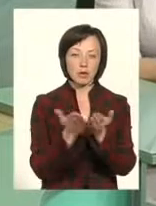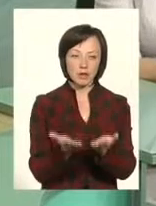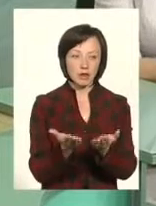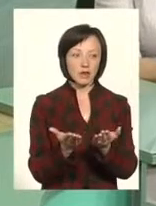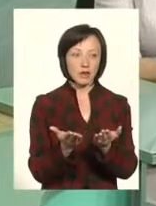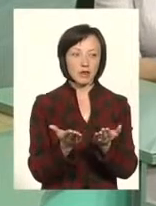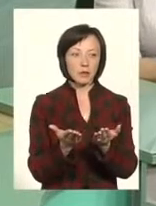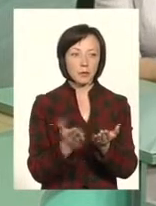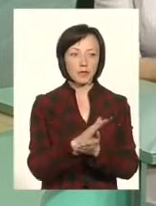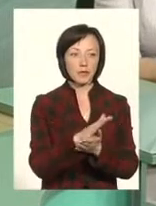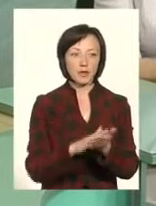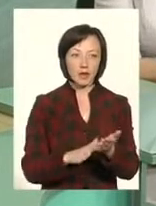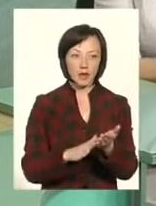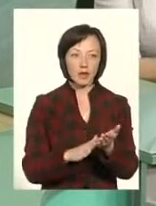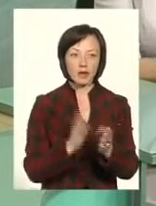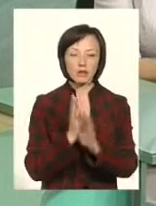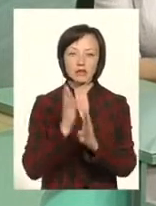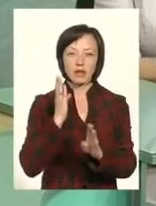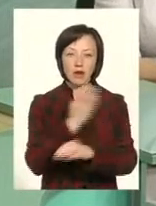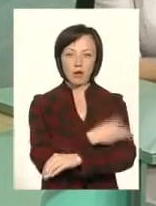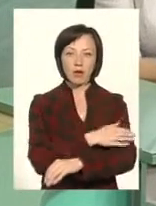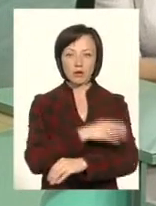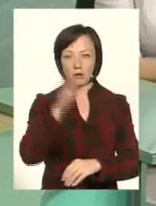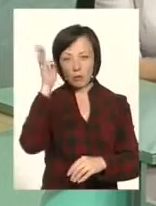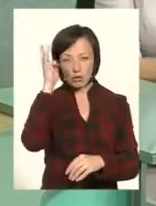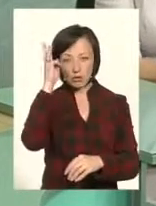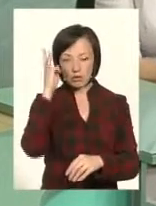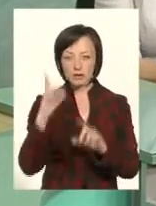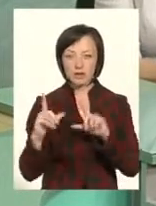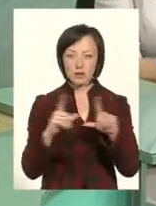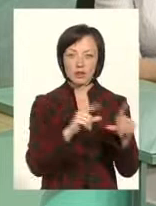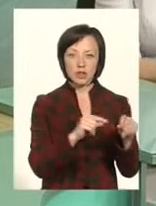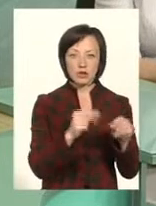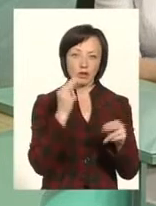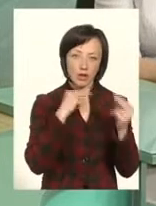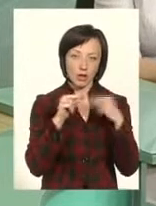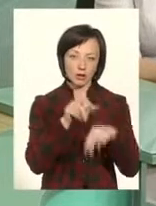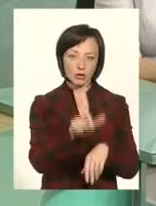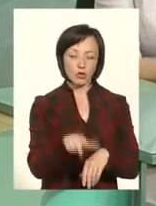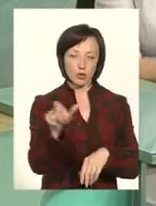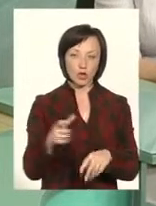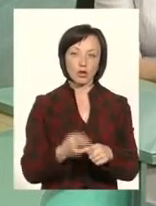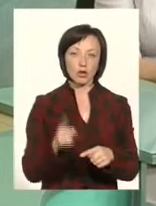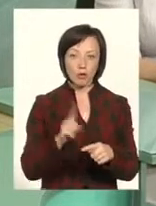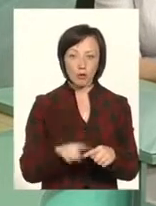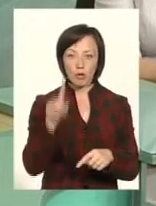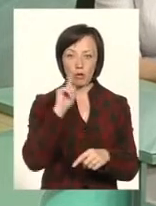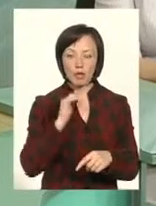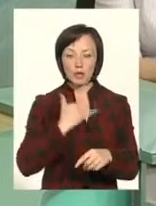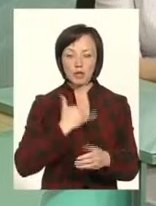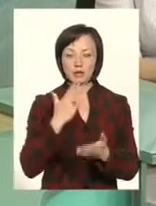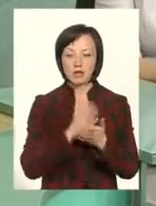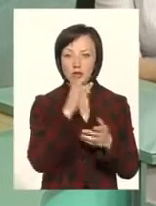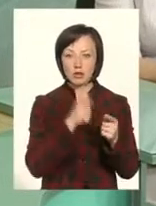чергу в польське посольство, ось і виїжджають самі кращі. Тому поки в нас ще є